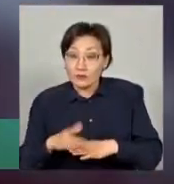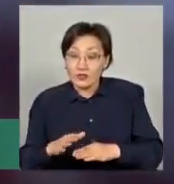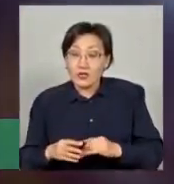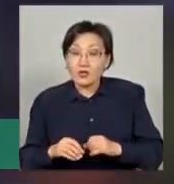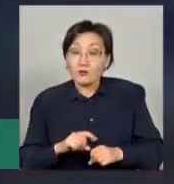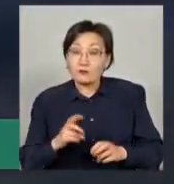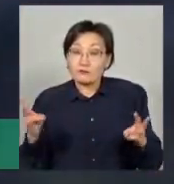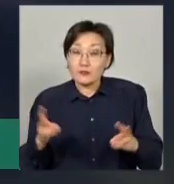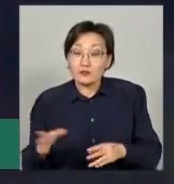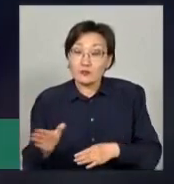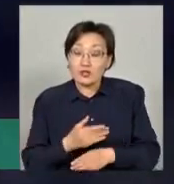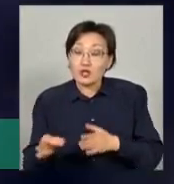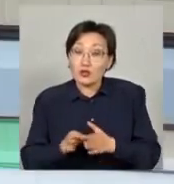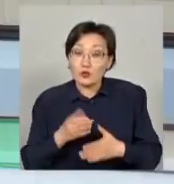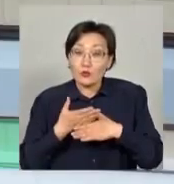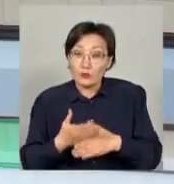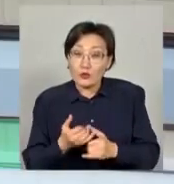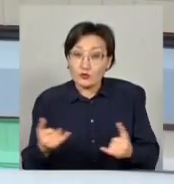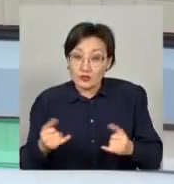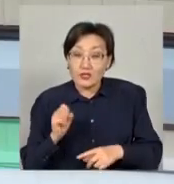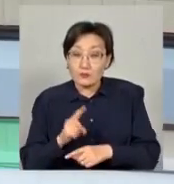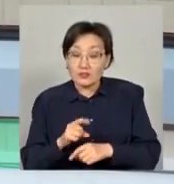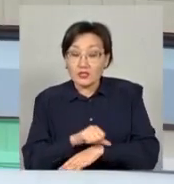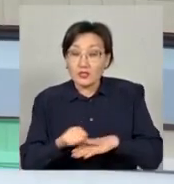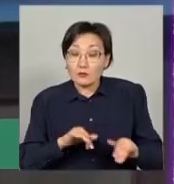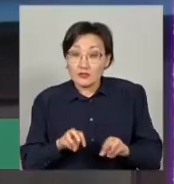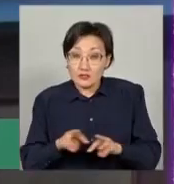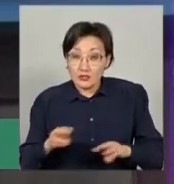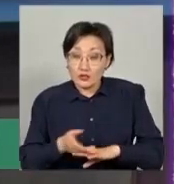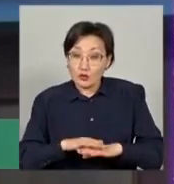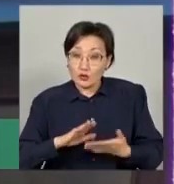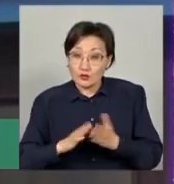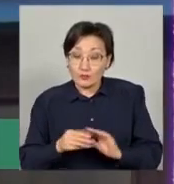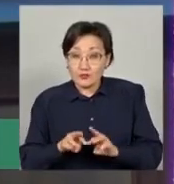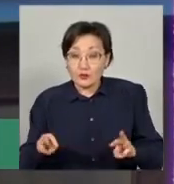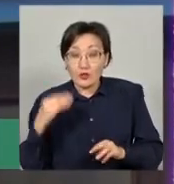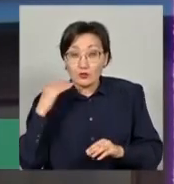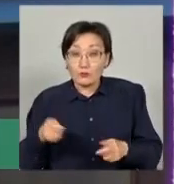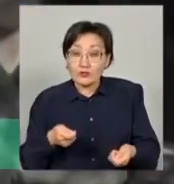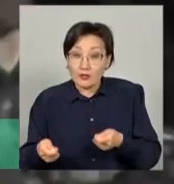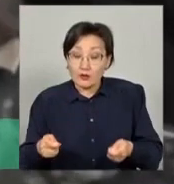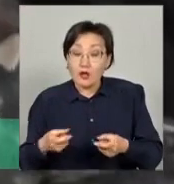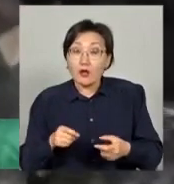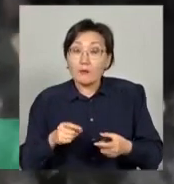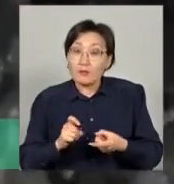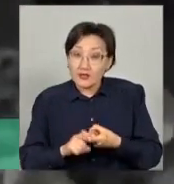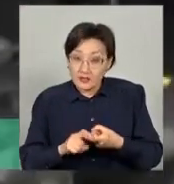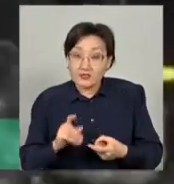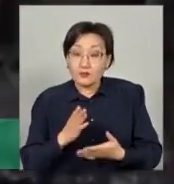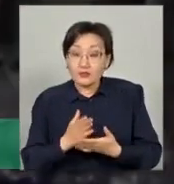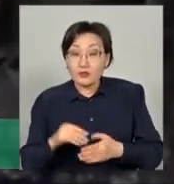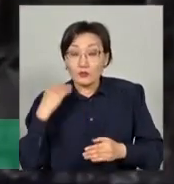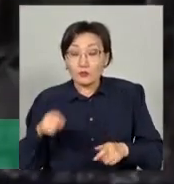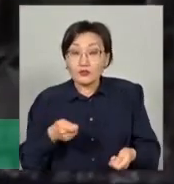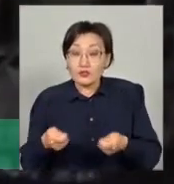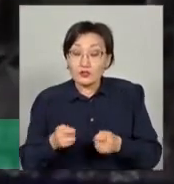еңсеруде шұғыл көмек көрсетуді тапсырды. Сыртқы істер мен төтенше жағдайлар министрлігі түрік билігімен байланыс орнатқан. Жақын арада түрік